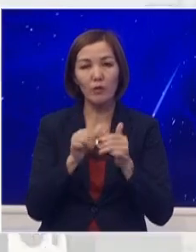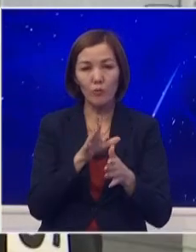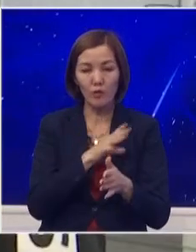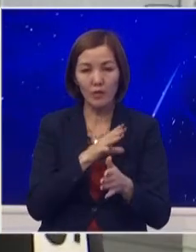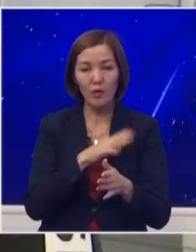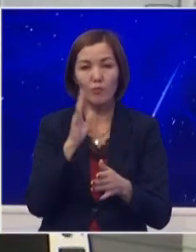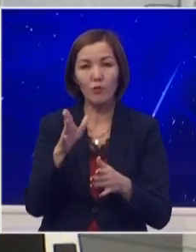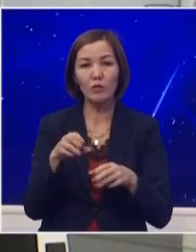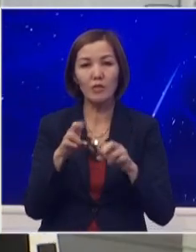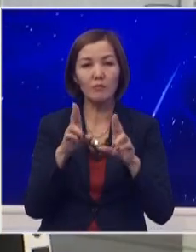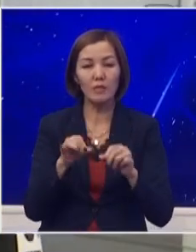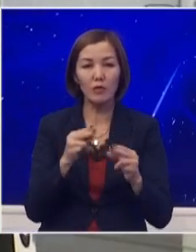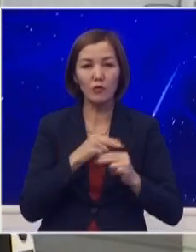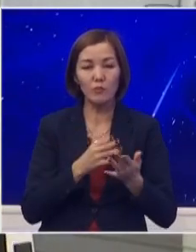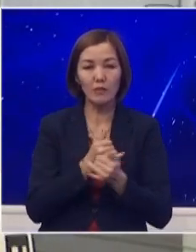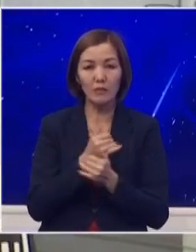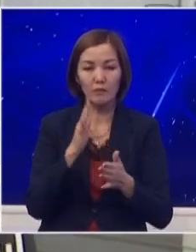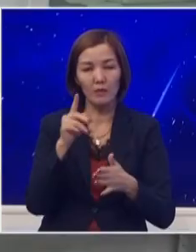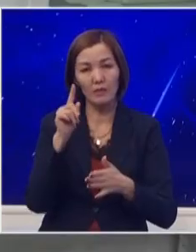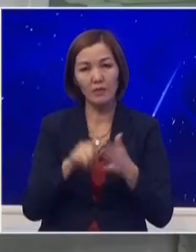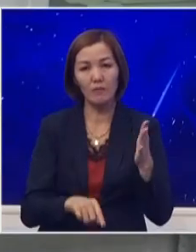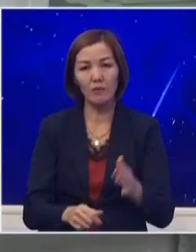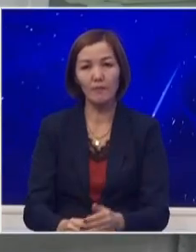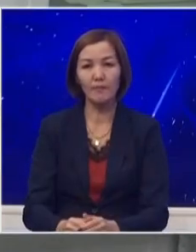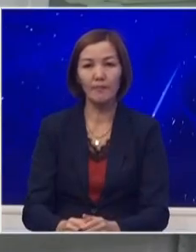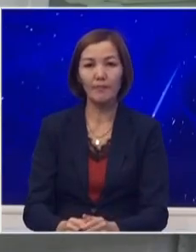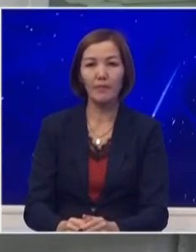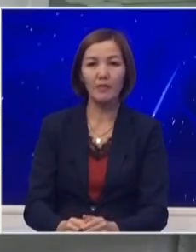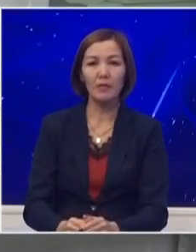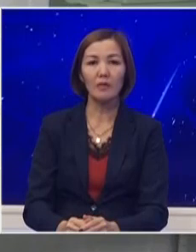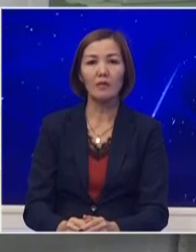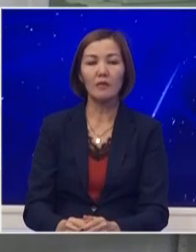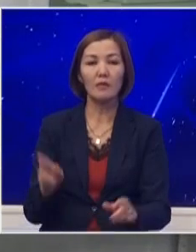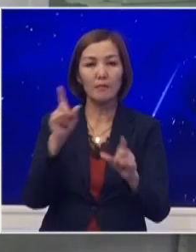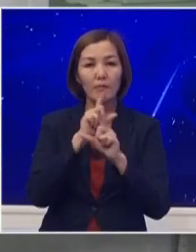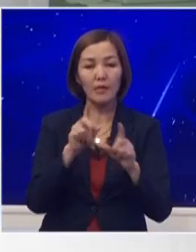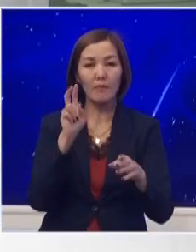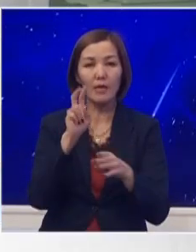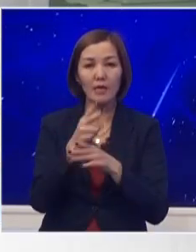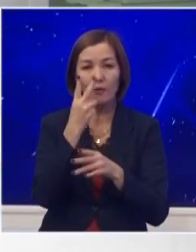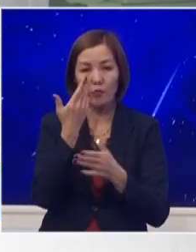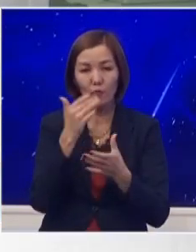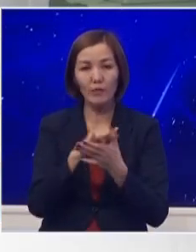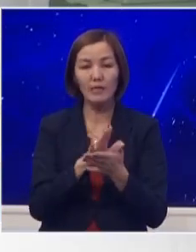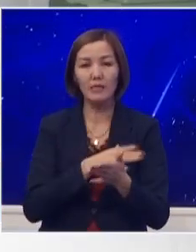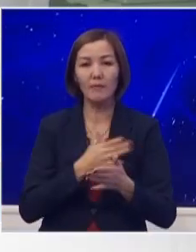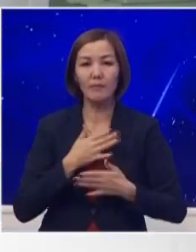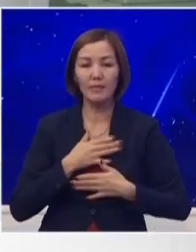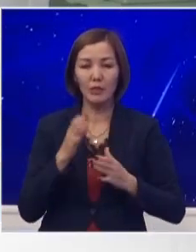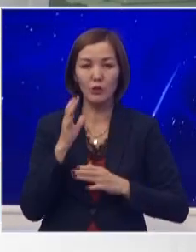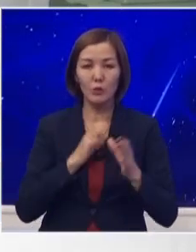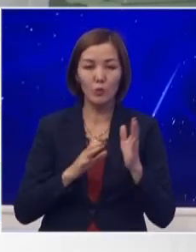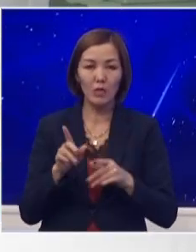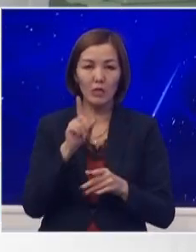Болашақта осы мамандық бойынша жұмыс істейтініме сенімдімін. Осы мекемеге алғысымыз шексіз. Себебі біздің студенттер қазіргі